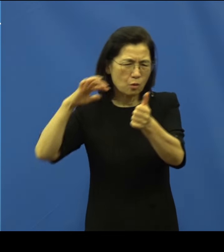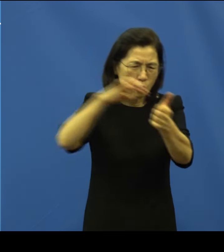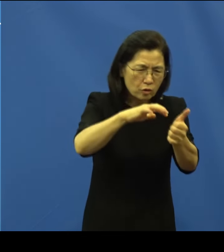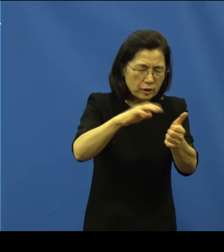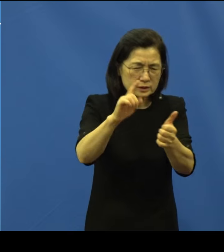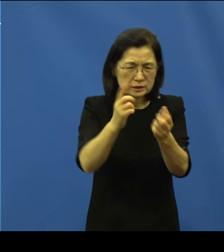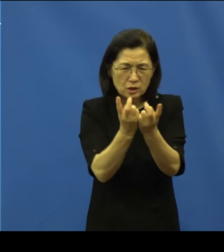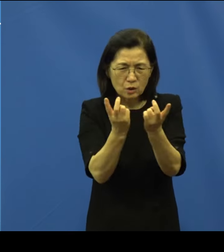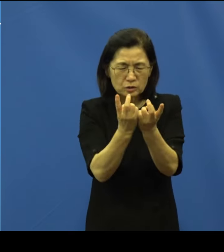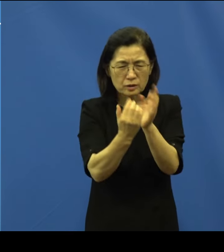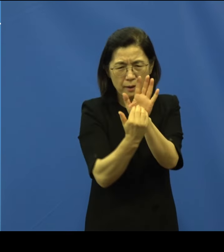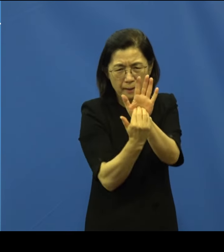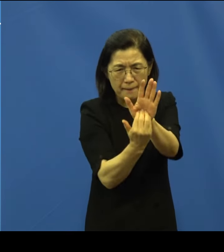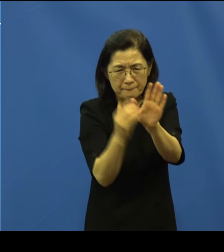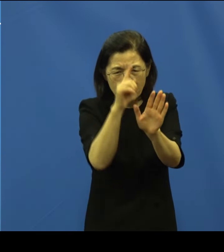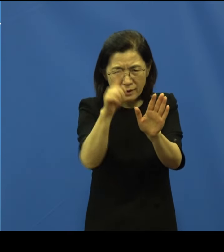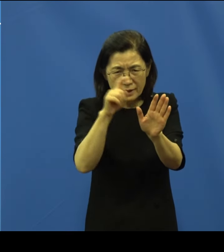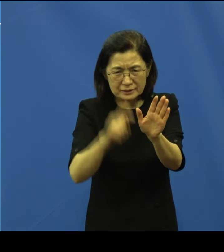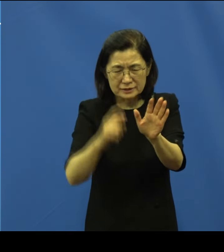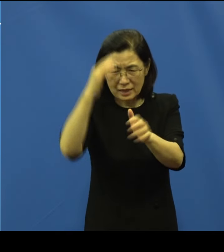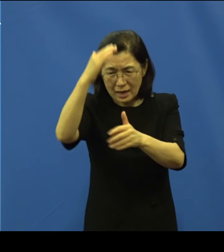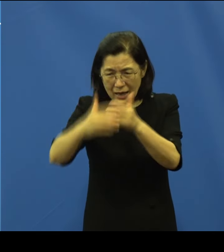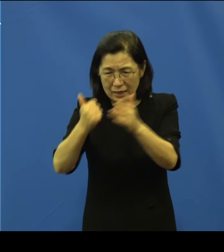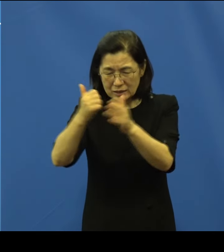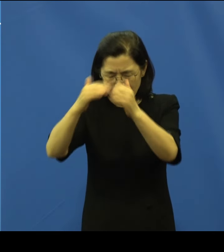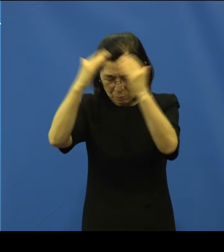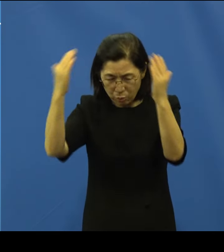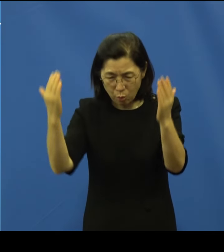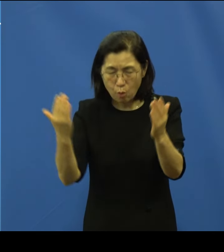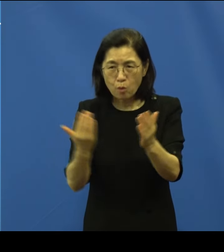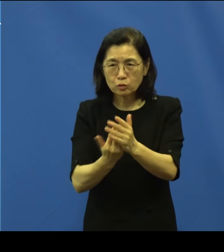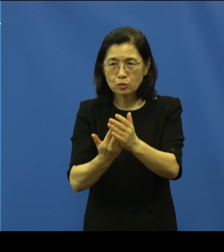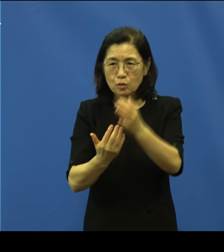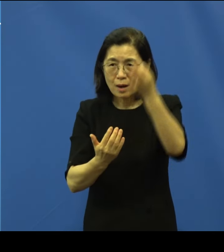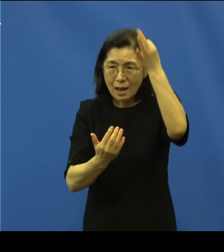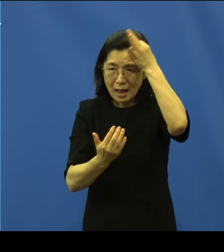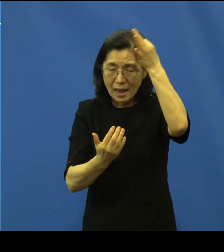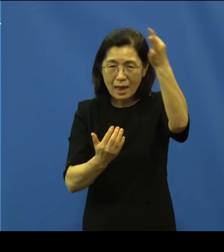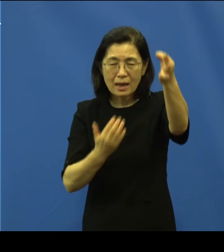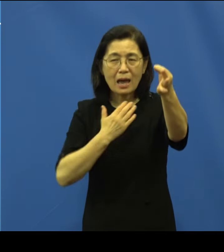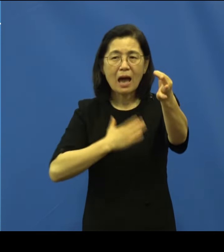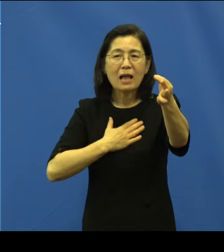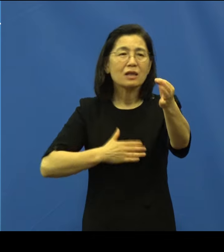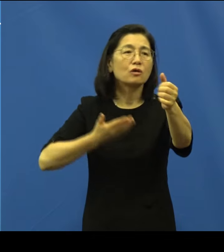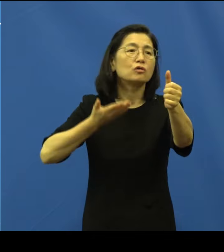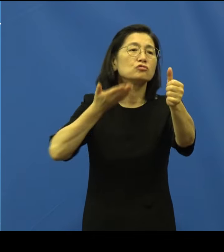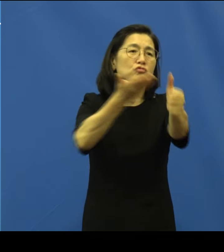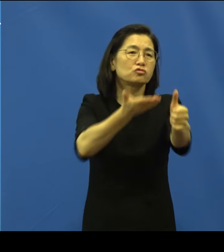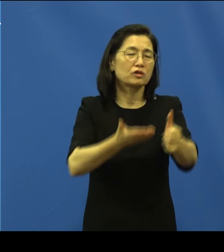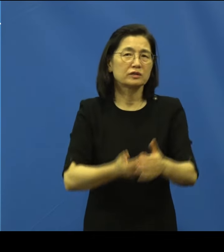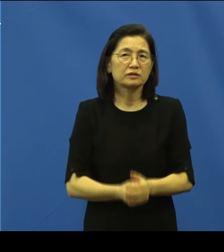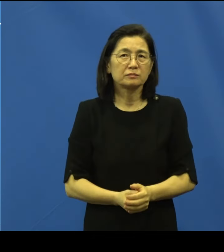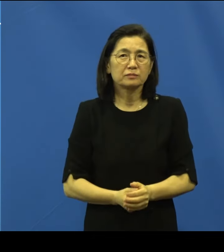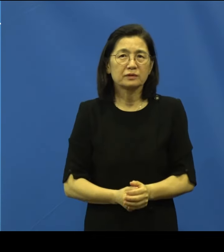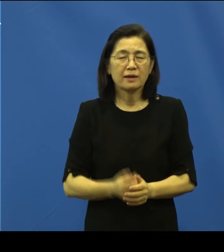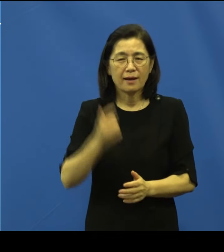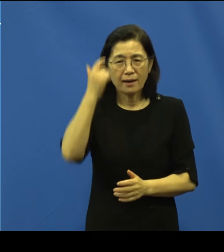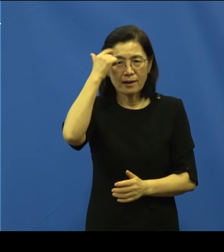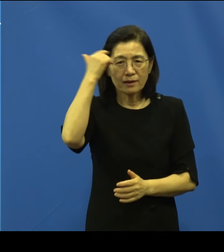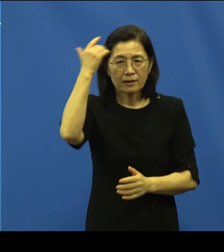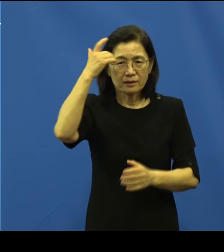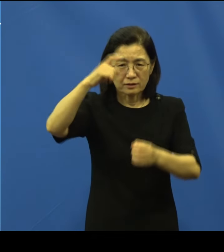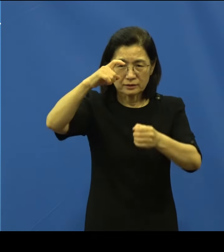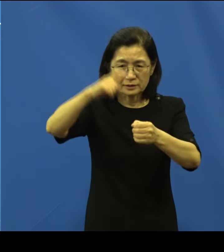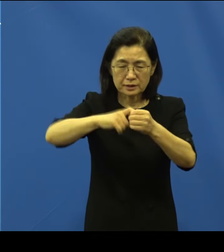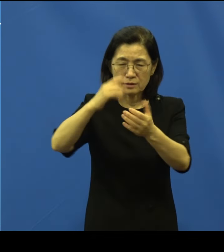알려주셔요. 모든 것 다 하나님의 손에 달려있는데 관건은 우리의 영적인 민감성이라는 거죠. 영적인 분별력을 길러야